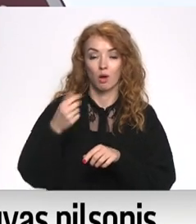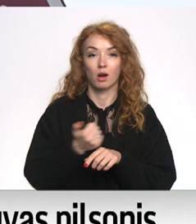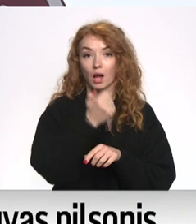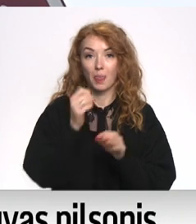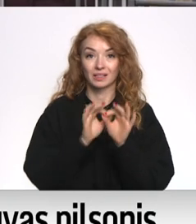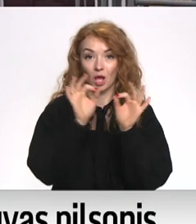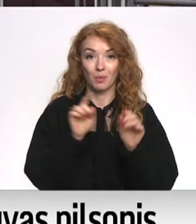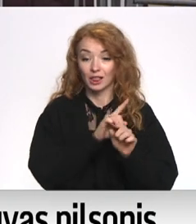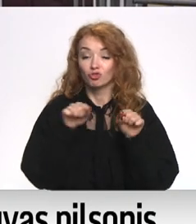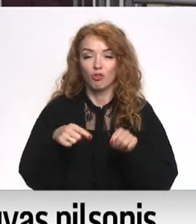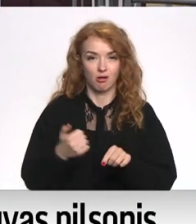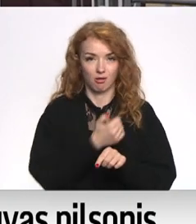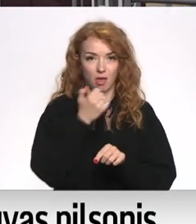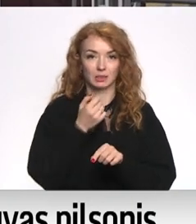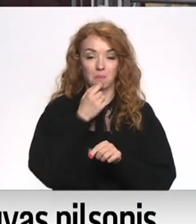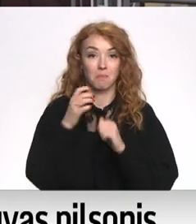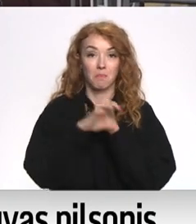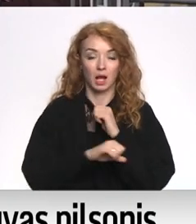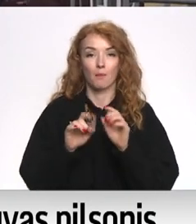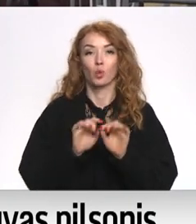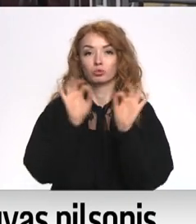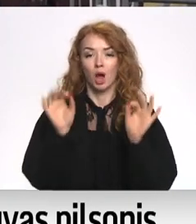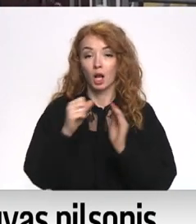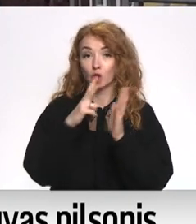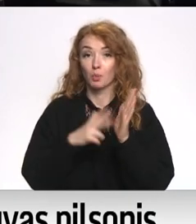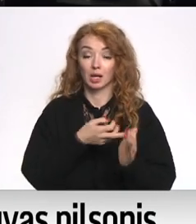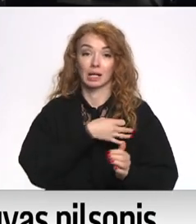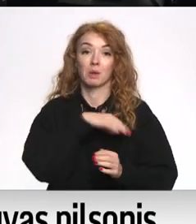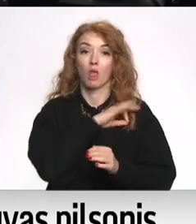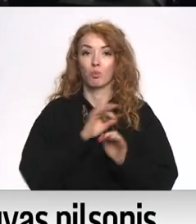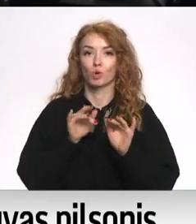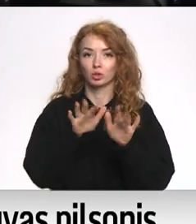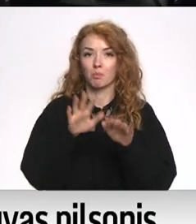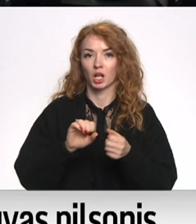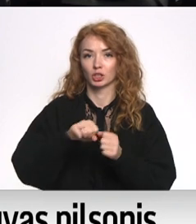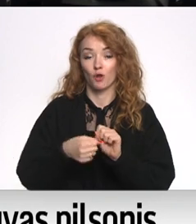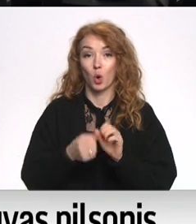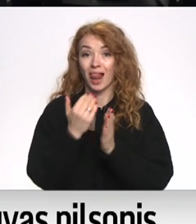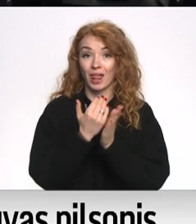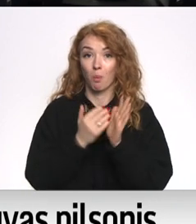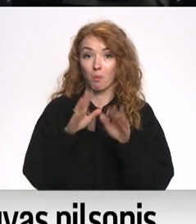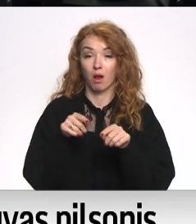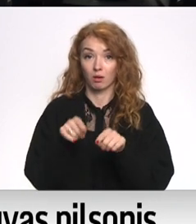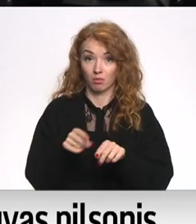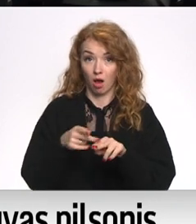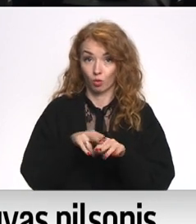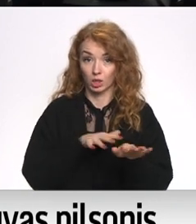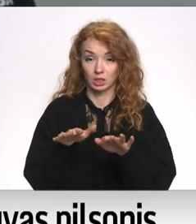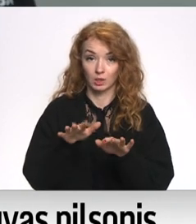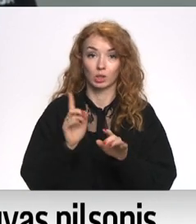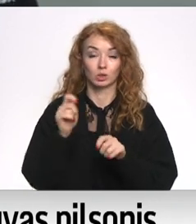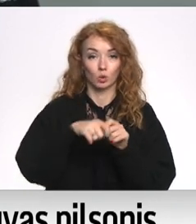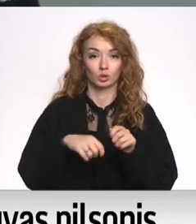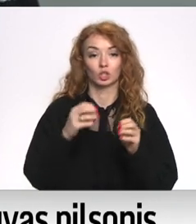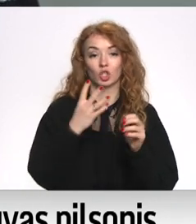šī gada septembra beigām ir uzsākt 18 kriminālu procesu par izvarošanu. Likums par šādu noziegumu paredz cietumsodu no